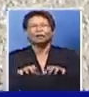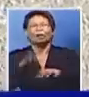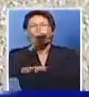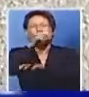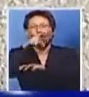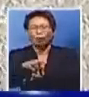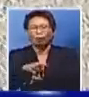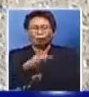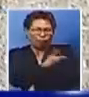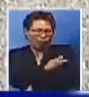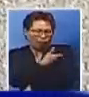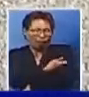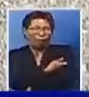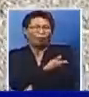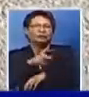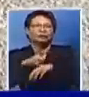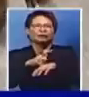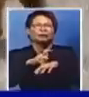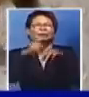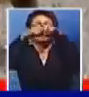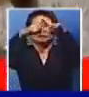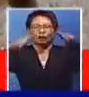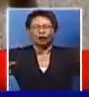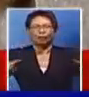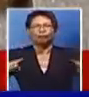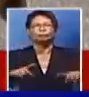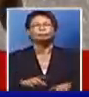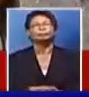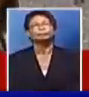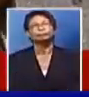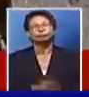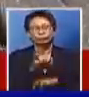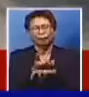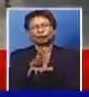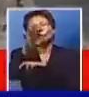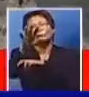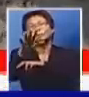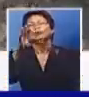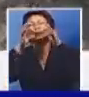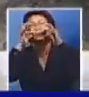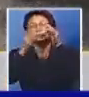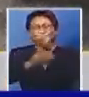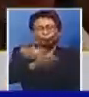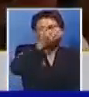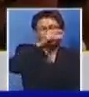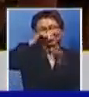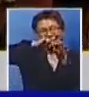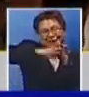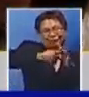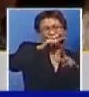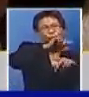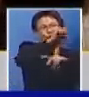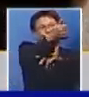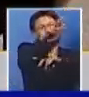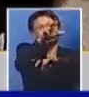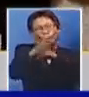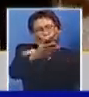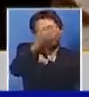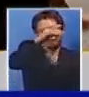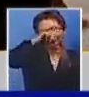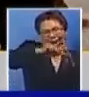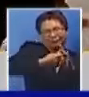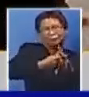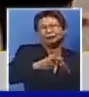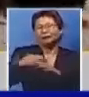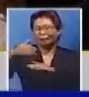operasi pemvaksinan bertempat di Dewan Masyarakat Kampung Semerbak Batu 5, Kuching pagi tadi. Operasi bermula pada pukul 10.30 pagi.